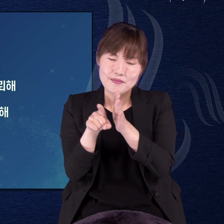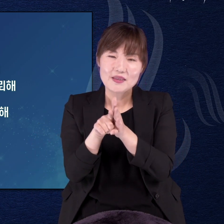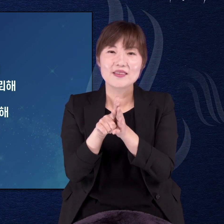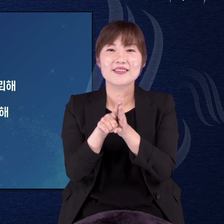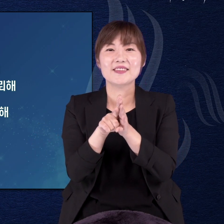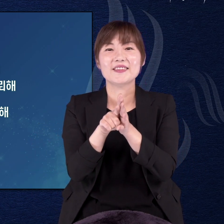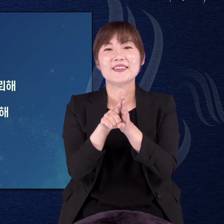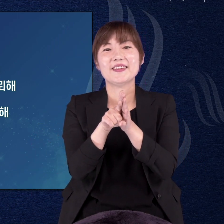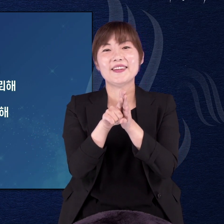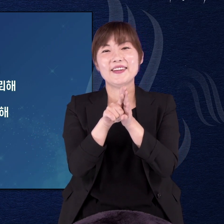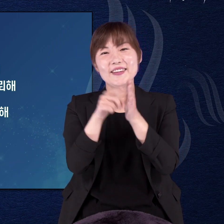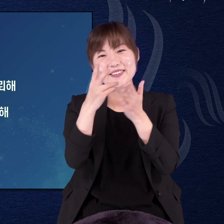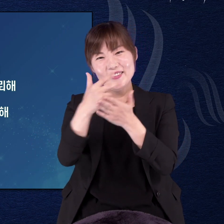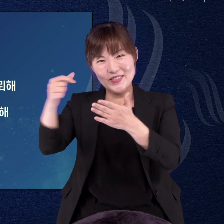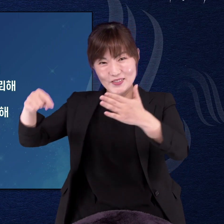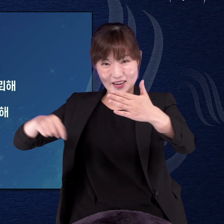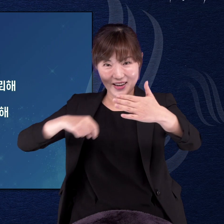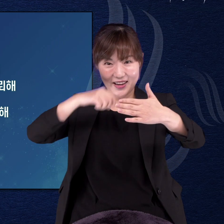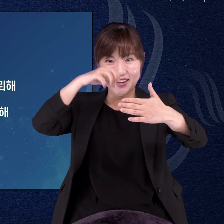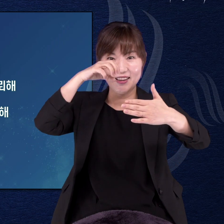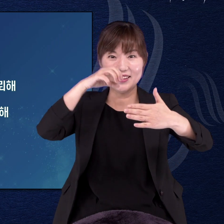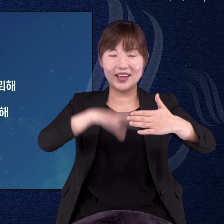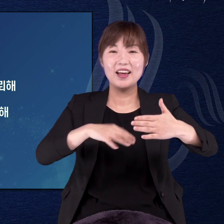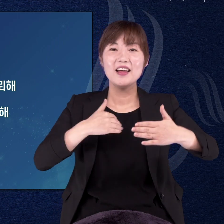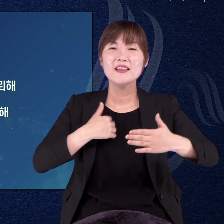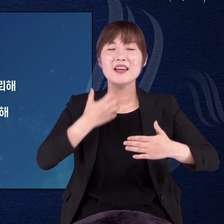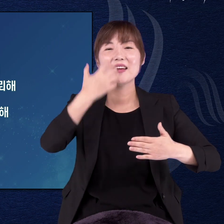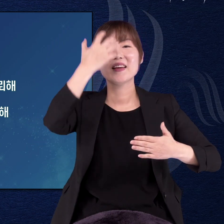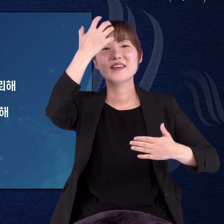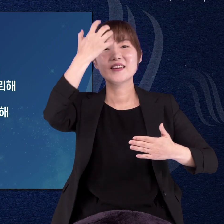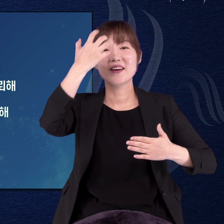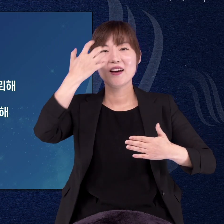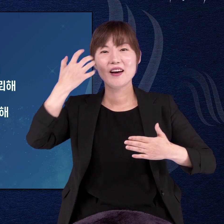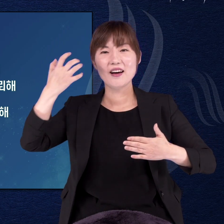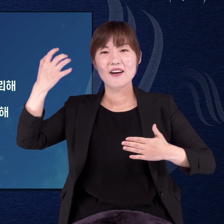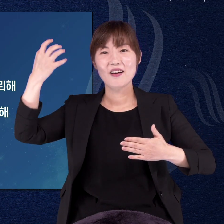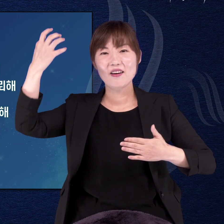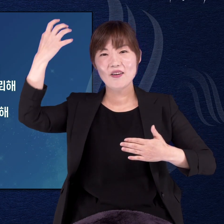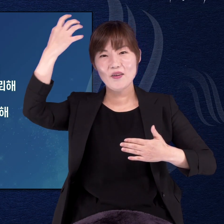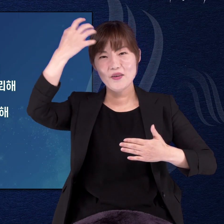의지해 주 안에서 내 영혼